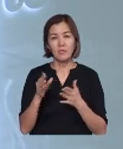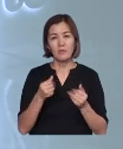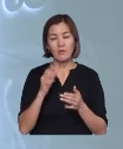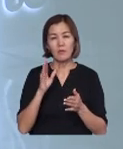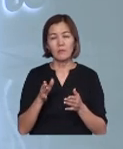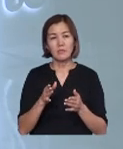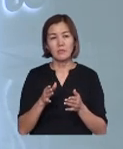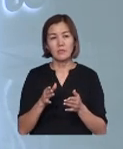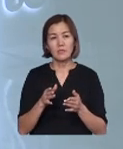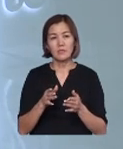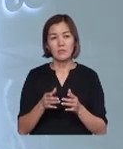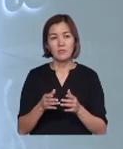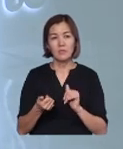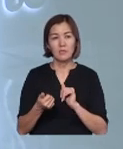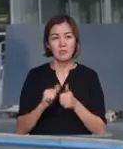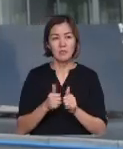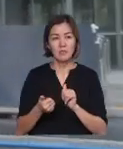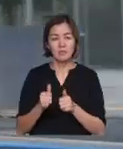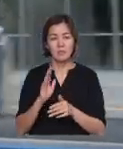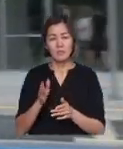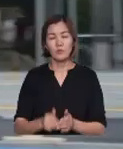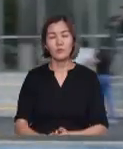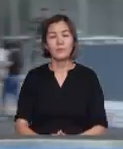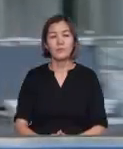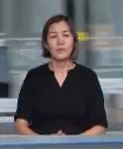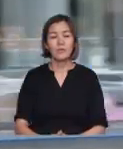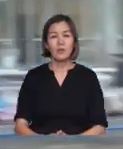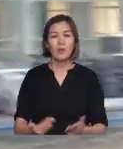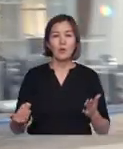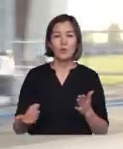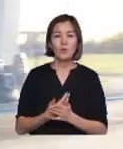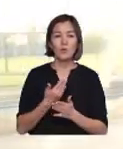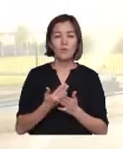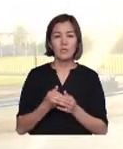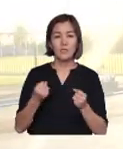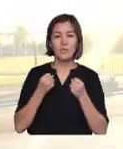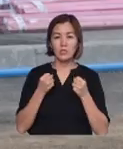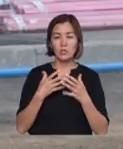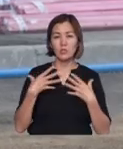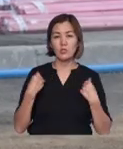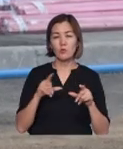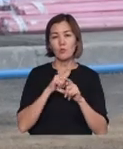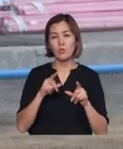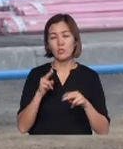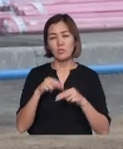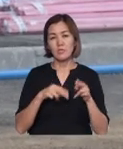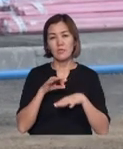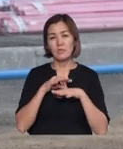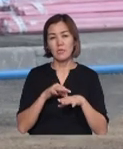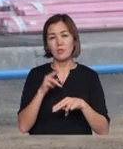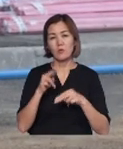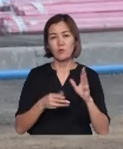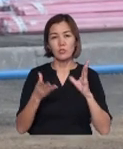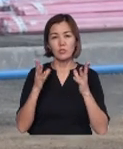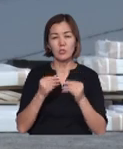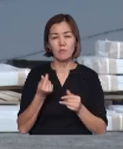мынау біздің кезекке сәйкес оны тапсырып береміз. Кеңді қалада заманауи үлгідегі дене шынықтыру сауықтыру кешені бой көтерді. Құрылыстың жалпы